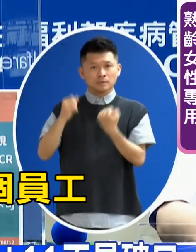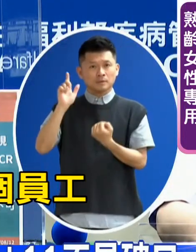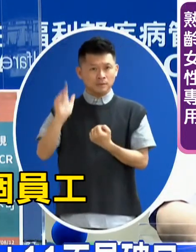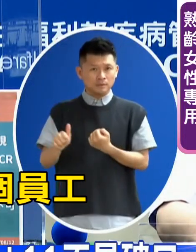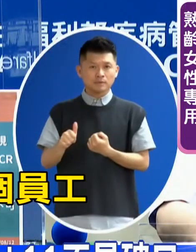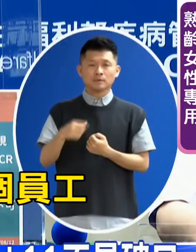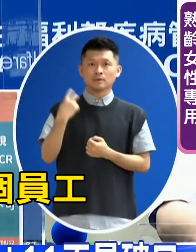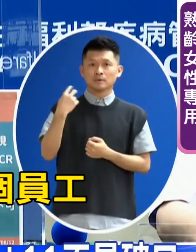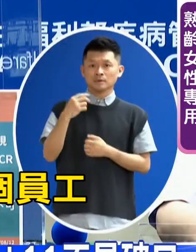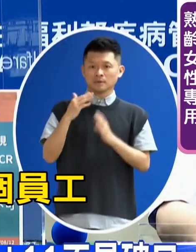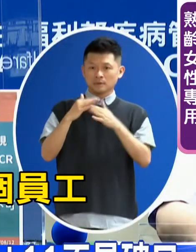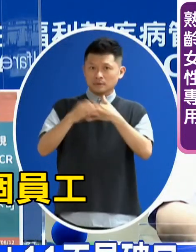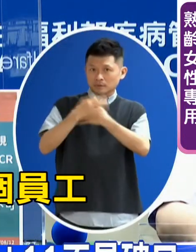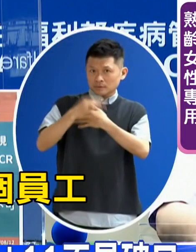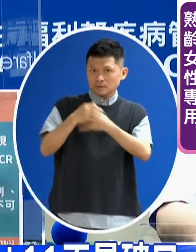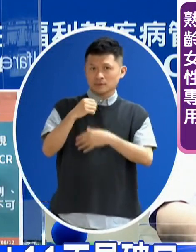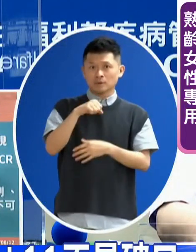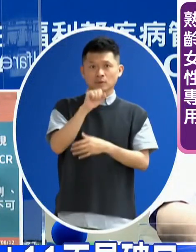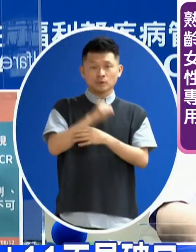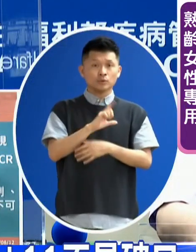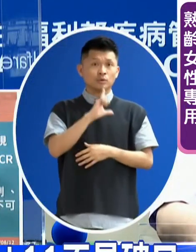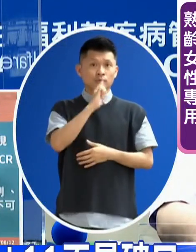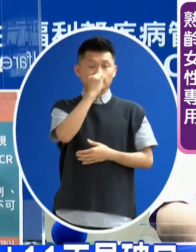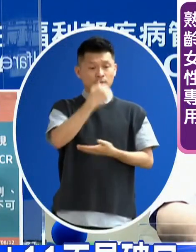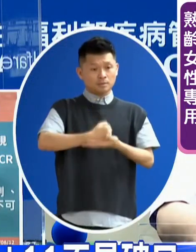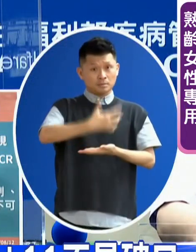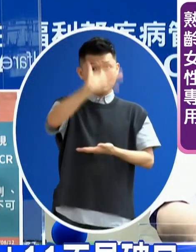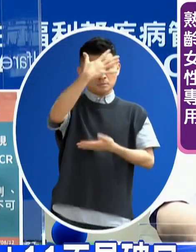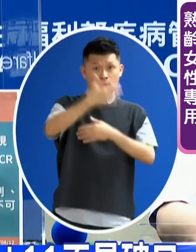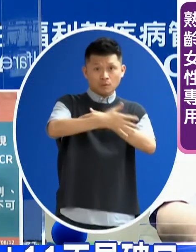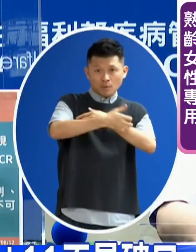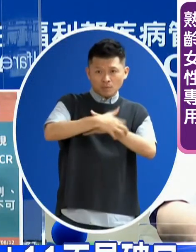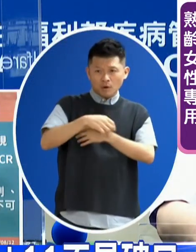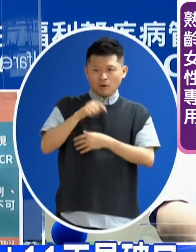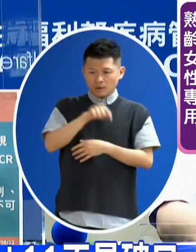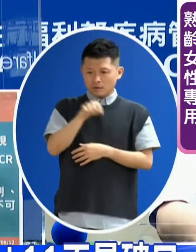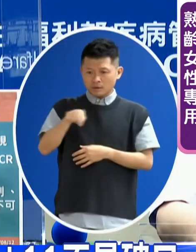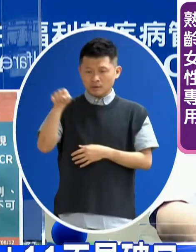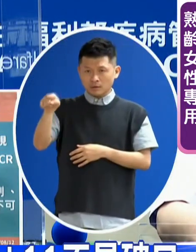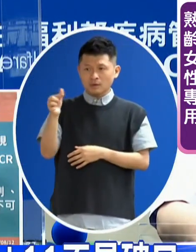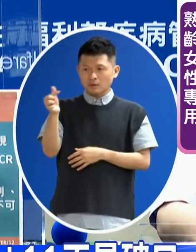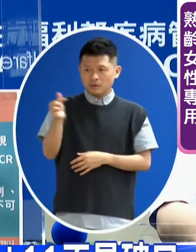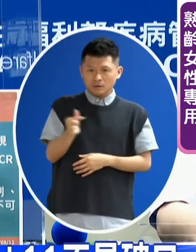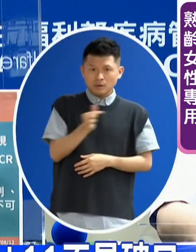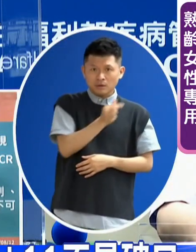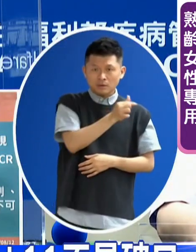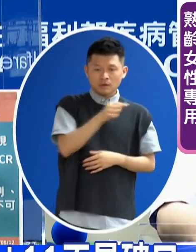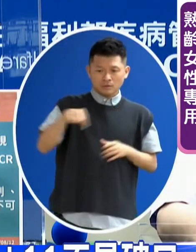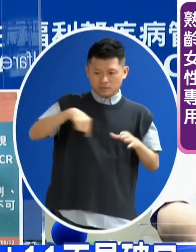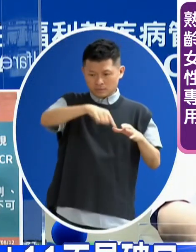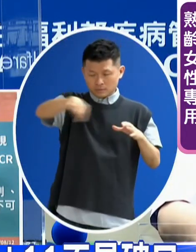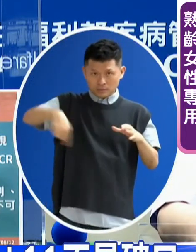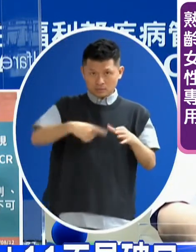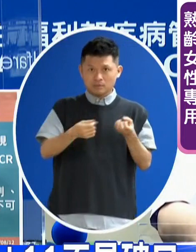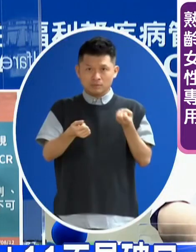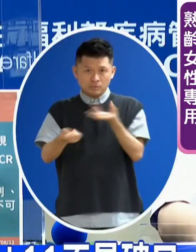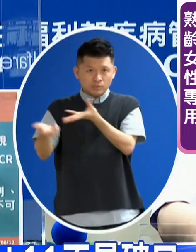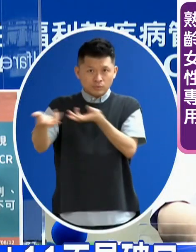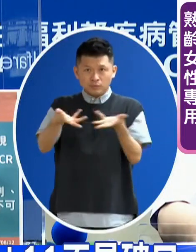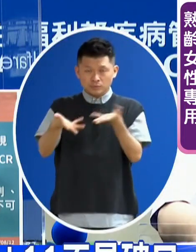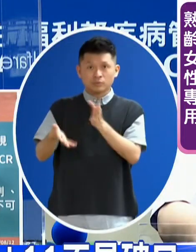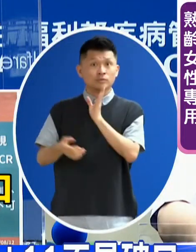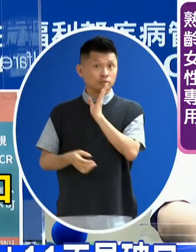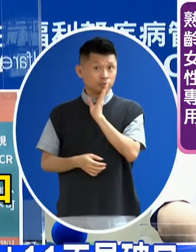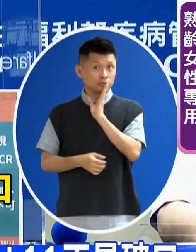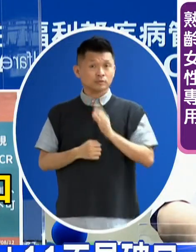特里面的一个员工，所以不算它是在里面一个事件，像是一个群聚的事